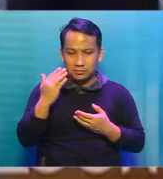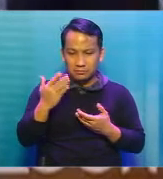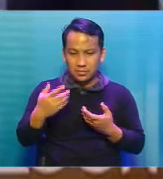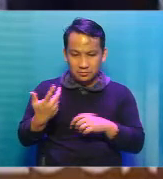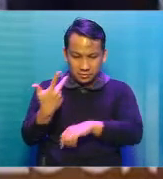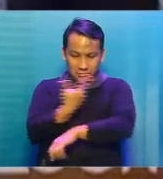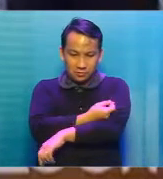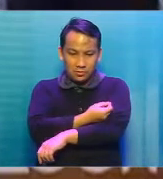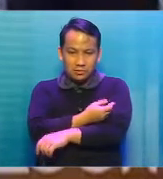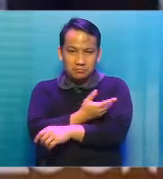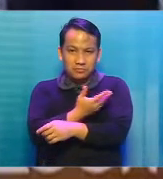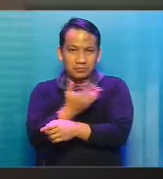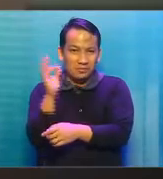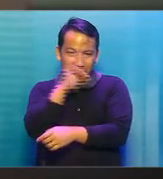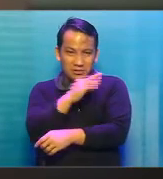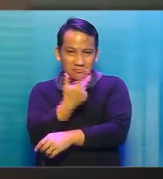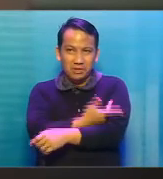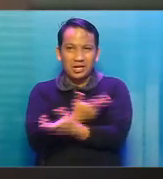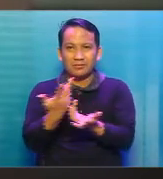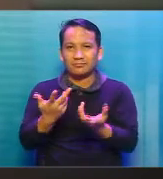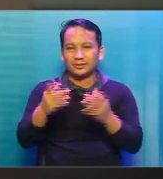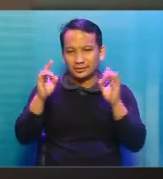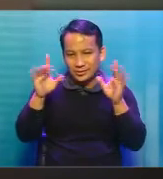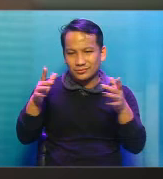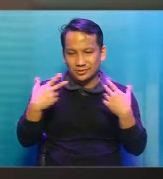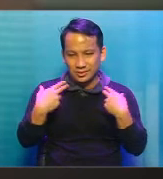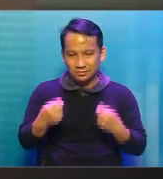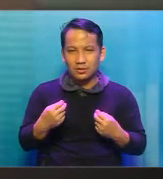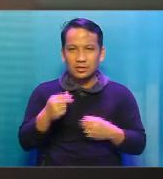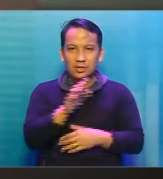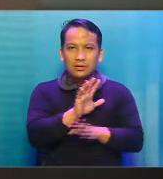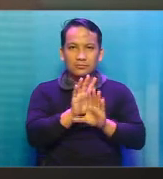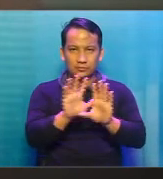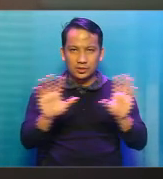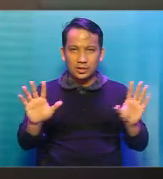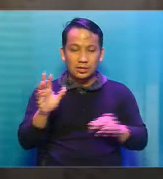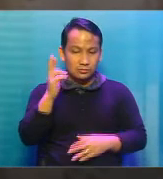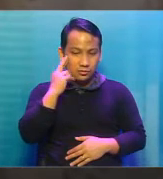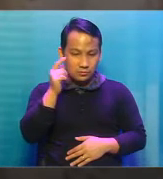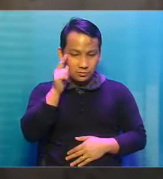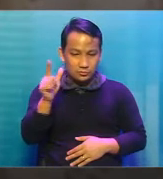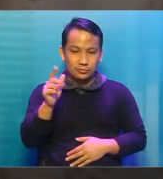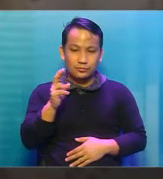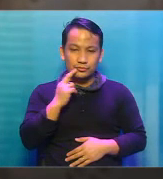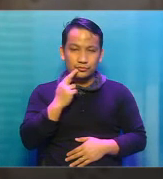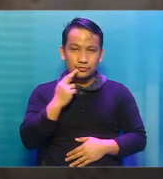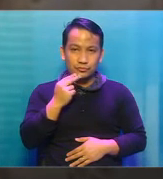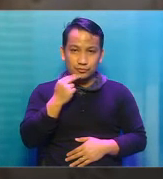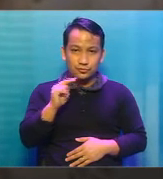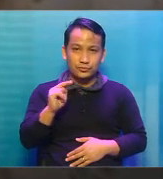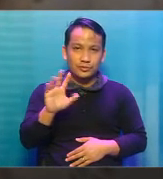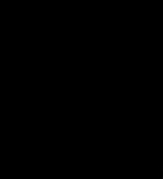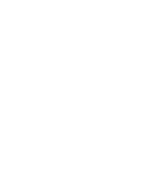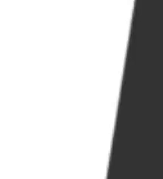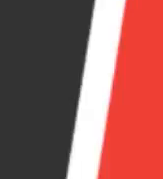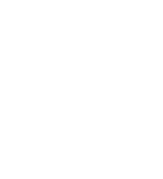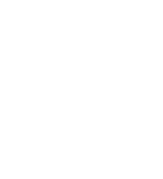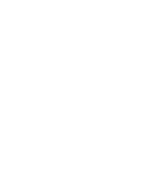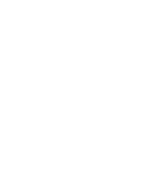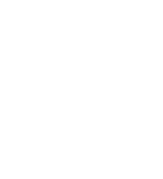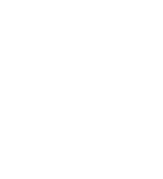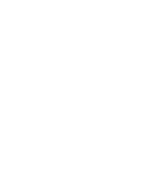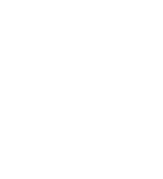itong pagbibigay sa inyo ng ganitong bakuna. Nagbabalita mula sa frontline, Romel Lopez, News 5.